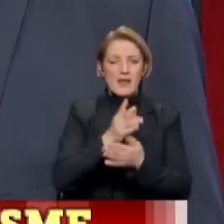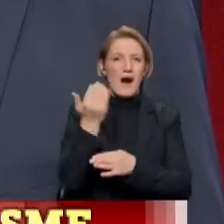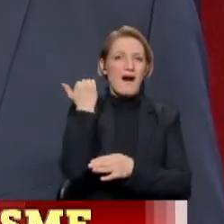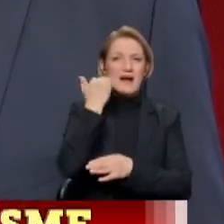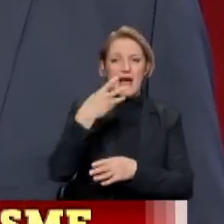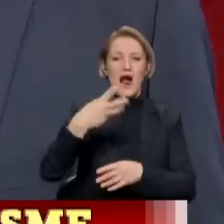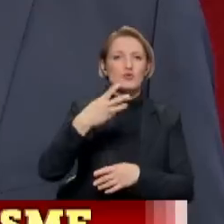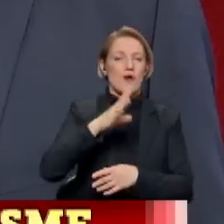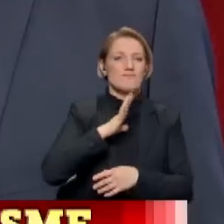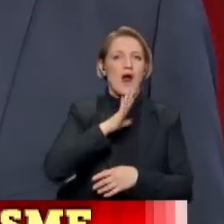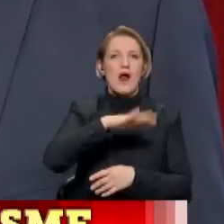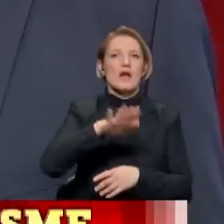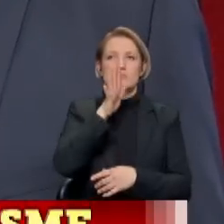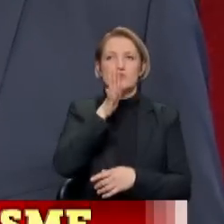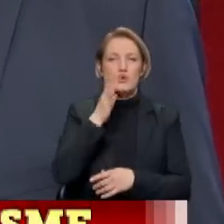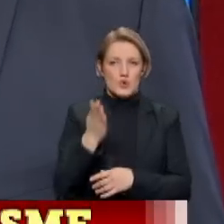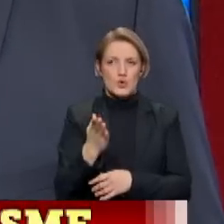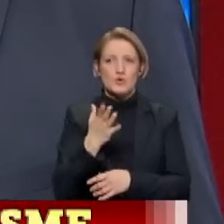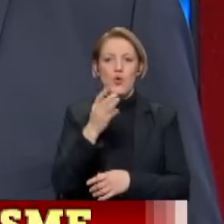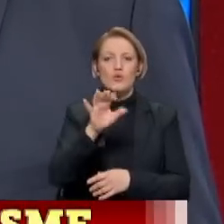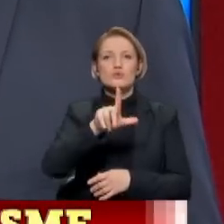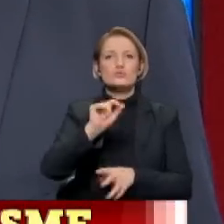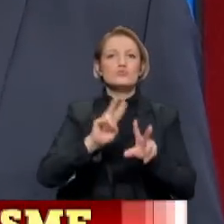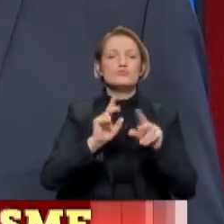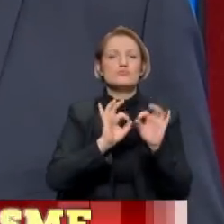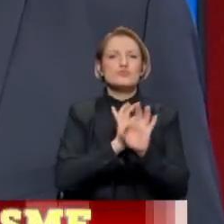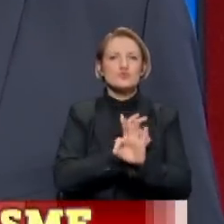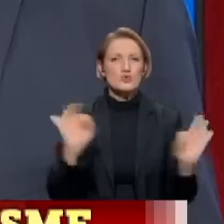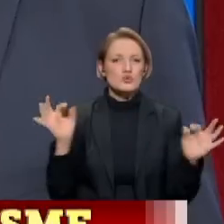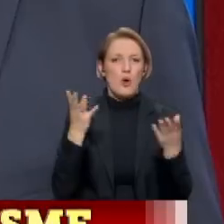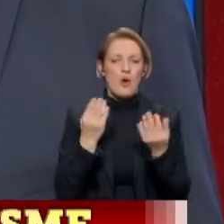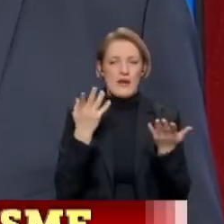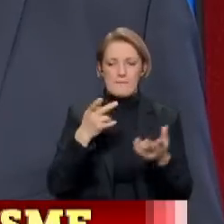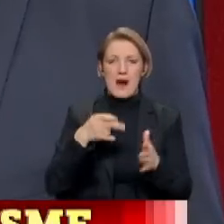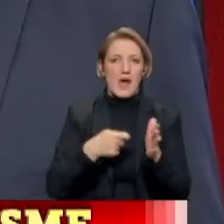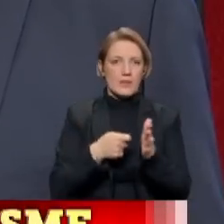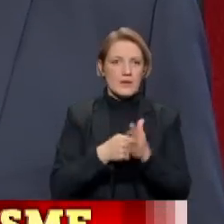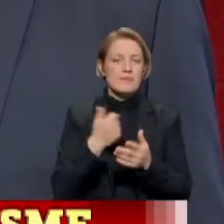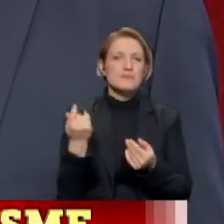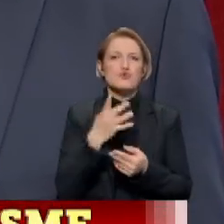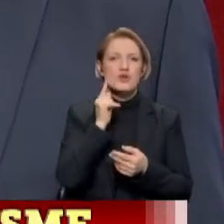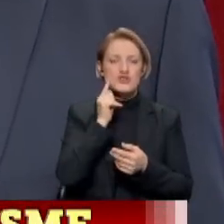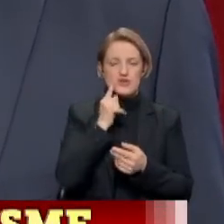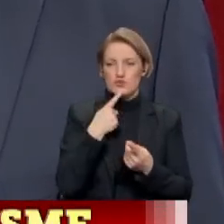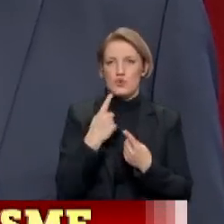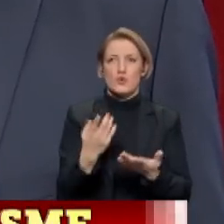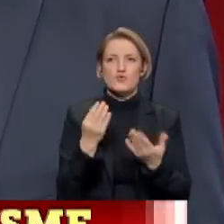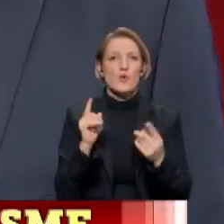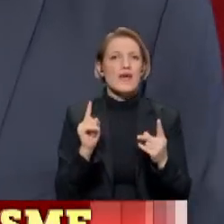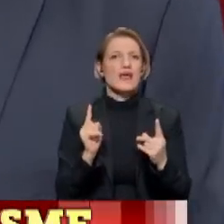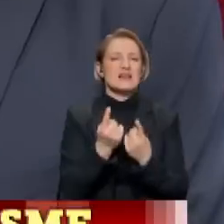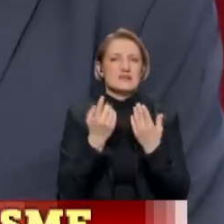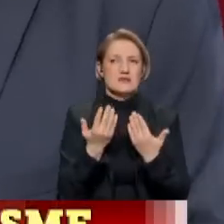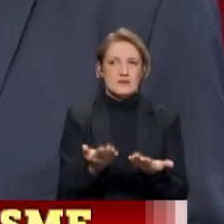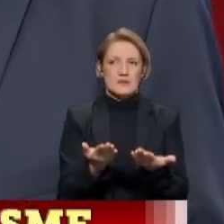olduğunu biliyor. Ve bunun yansımalarının da çok olumsuz olacağını parti adına birçok kişi söylüyor. Fakat öte yandan çok ilginçtir,